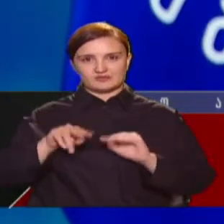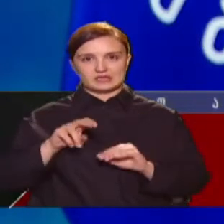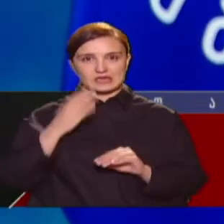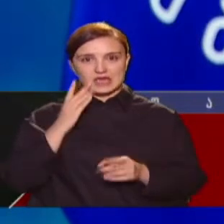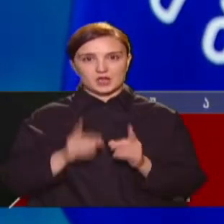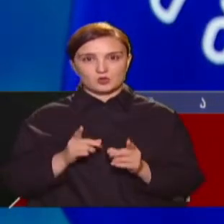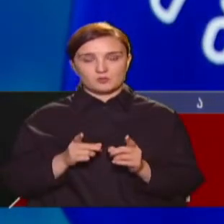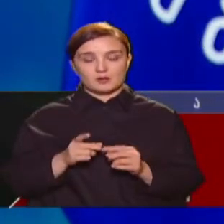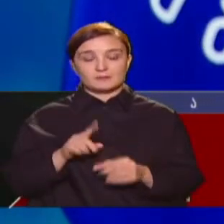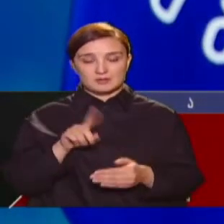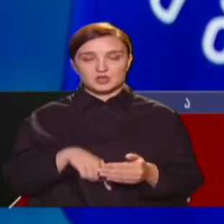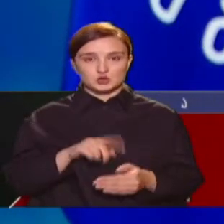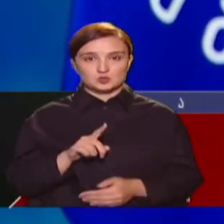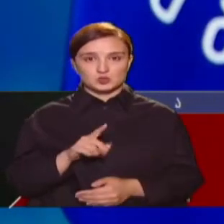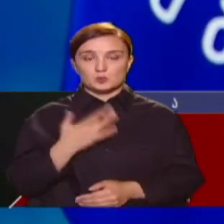რომ